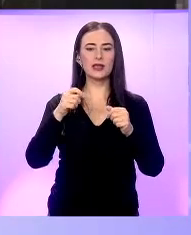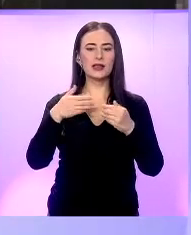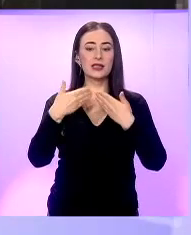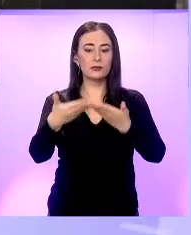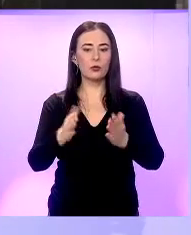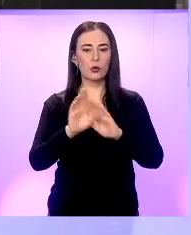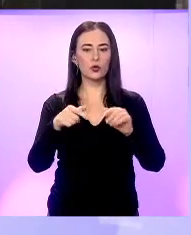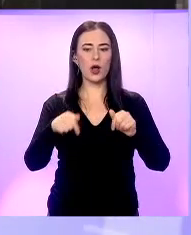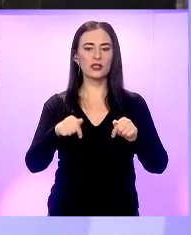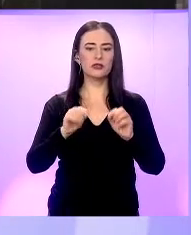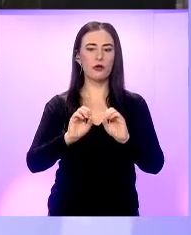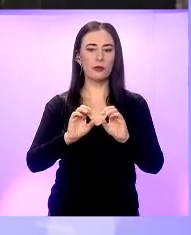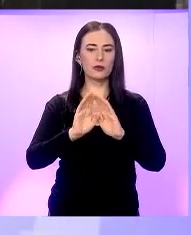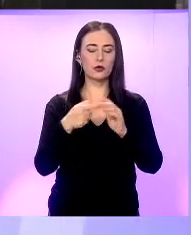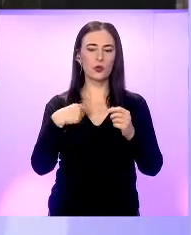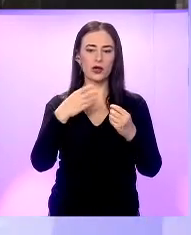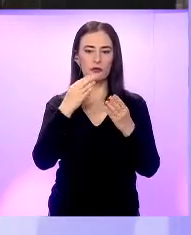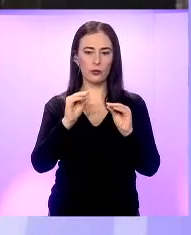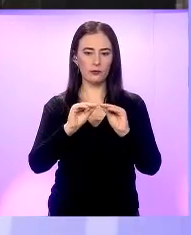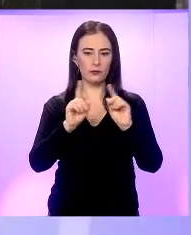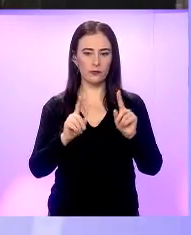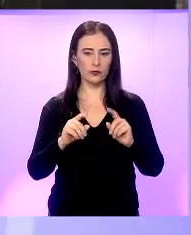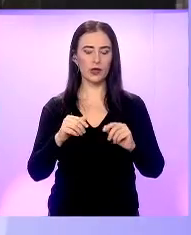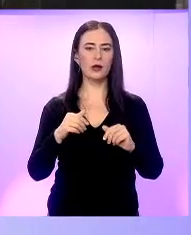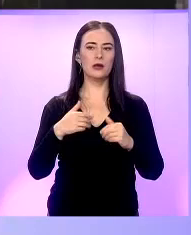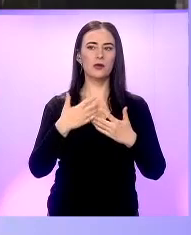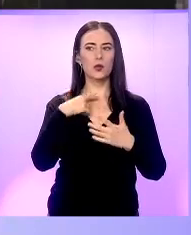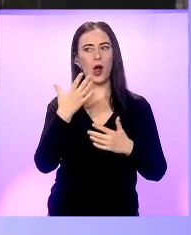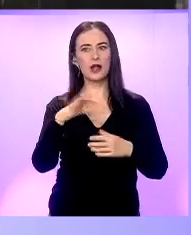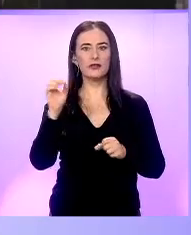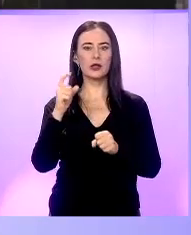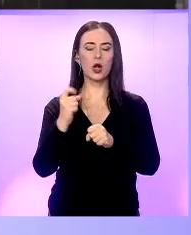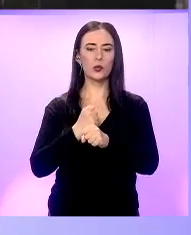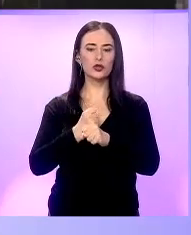se formează atunci când sistemul informatic al părții maghiare are astfel de defecțiuni. Bogdan